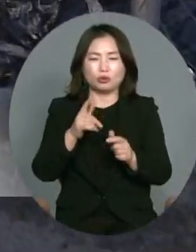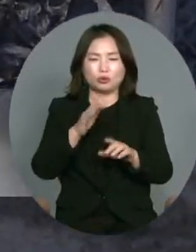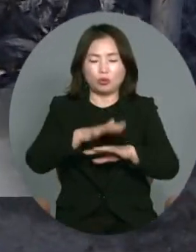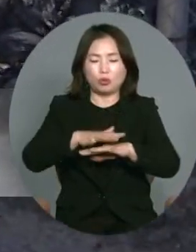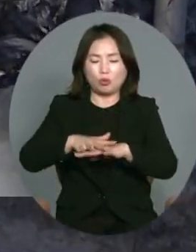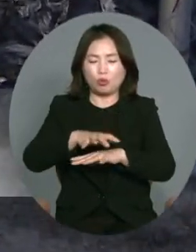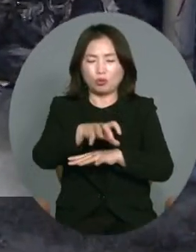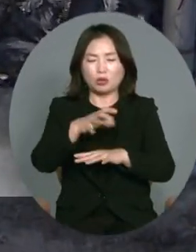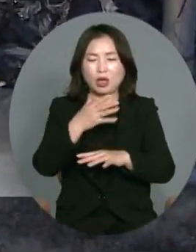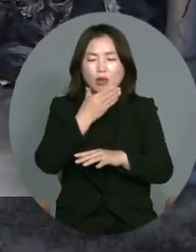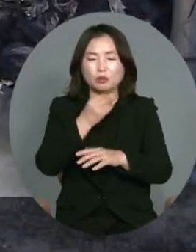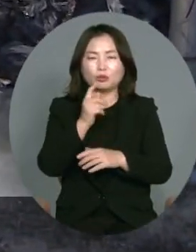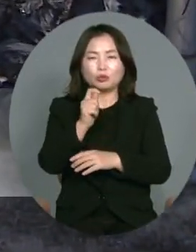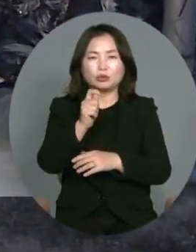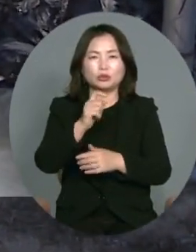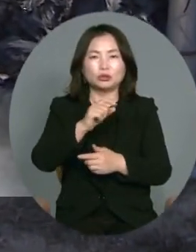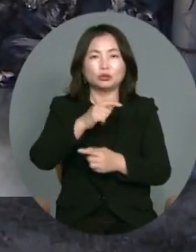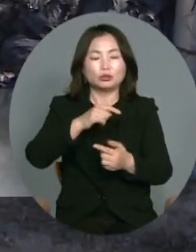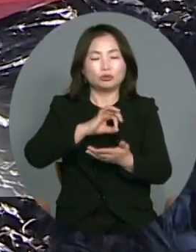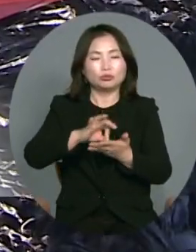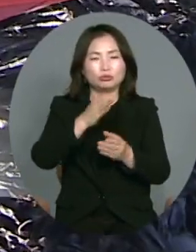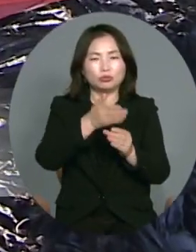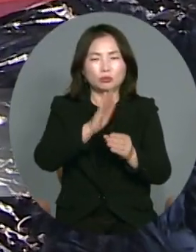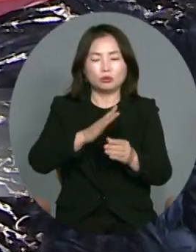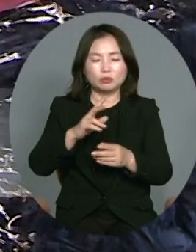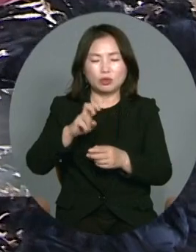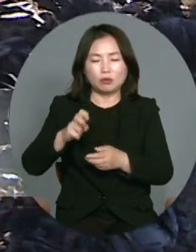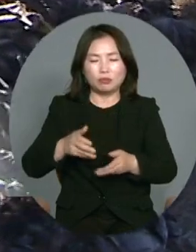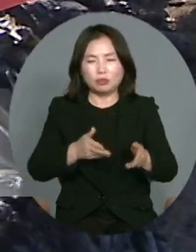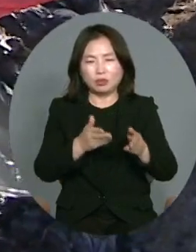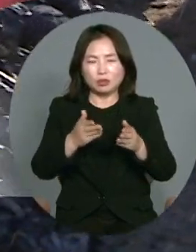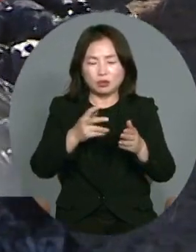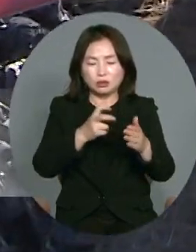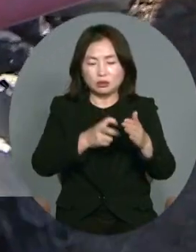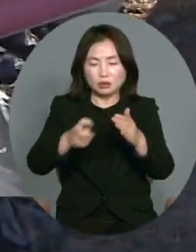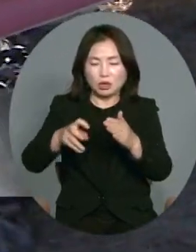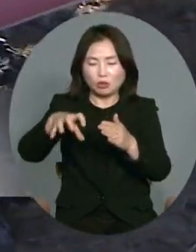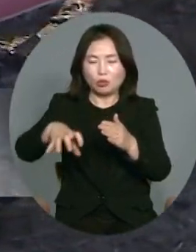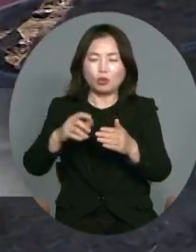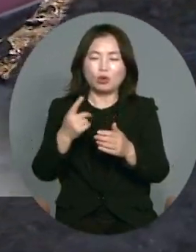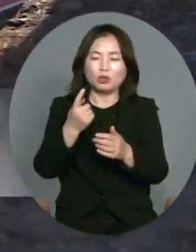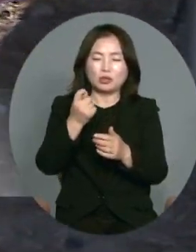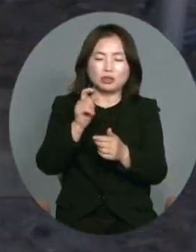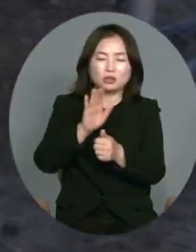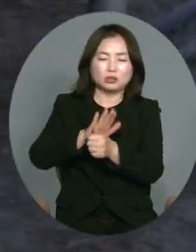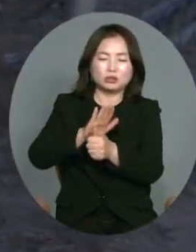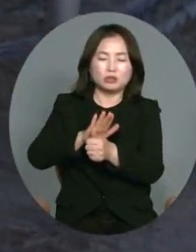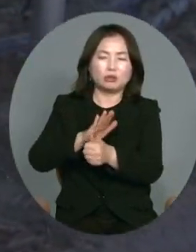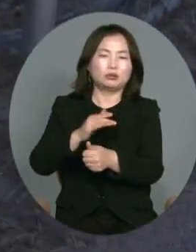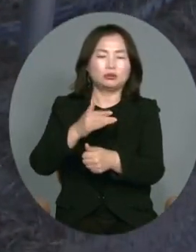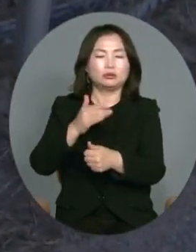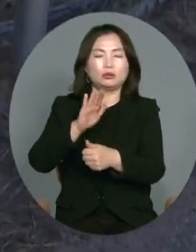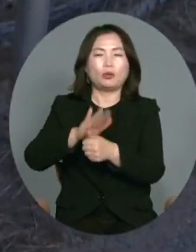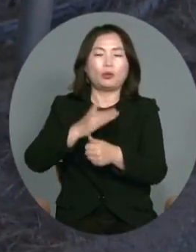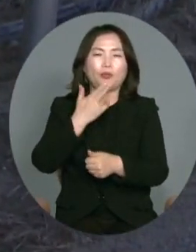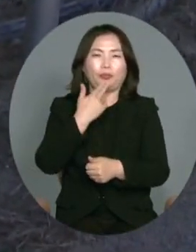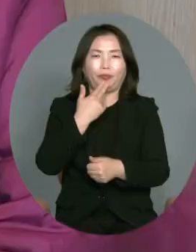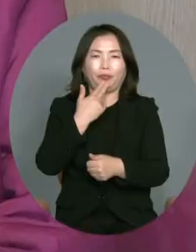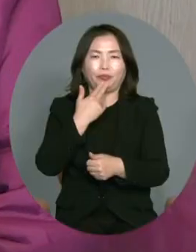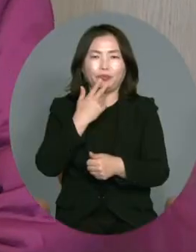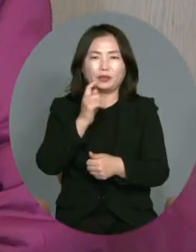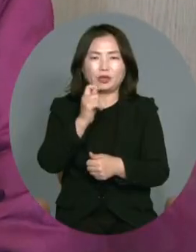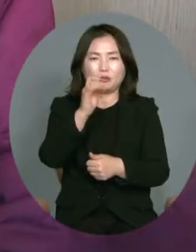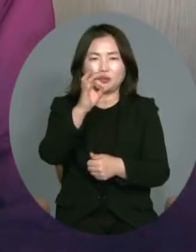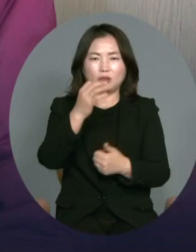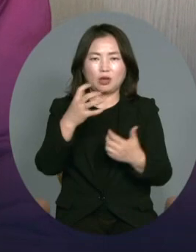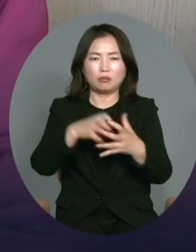전용 행복 택시가 운영 중이지만 노선 버스가 정차하는 마을은 지원 대상에서 제외돼 있습니다. 그 택시비만